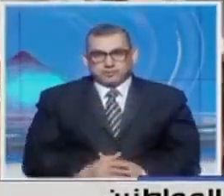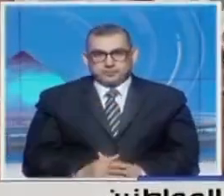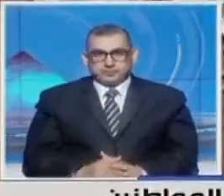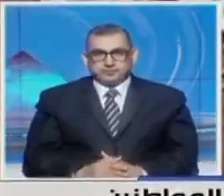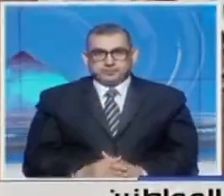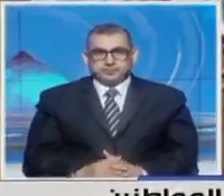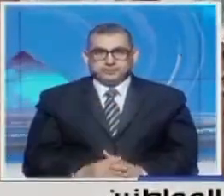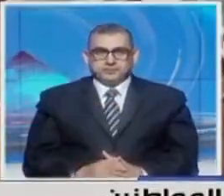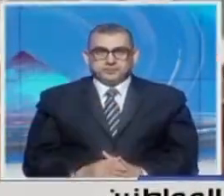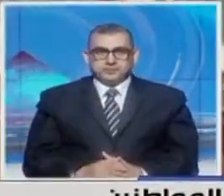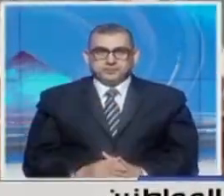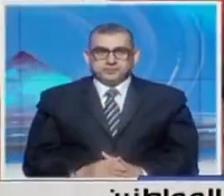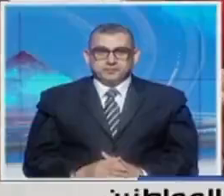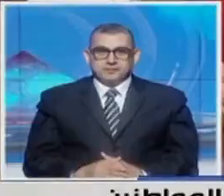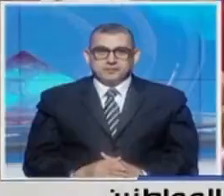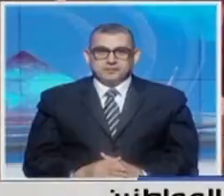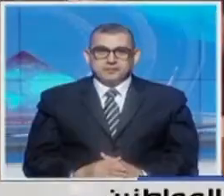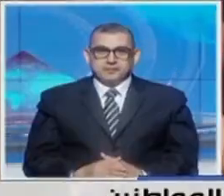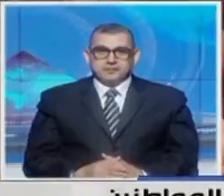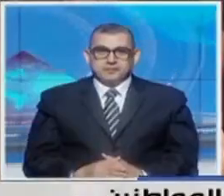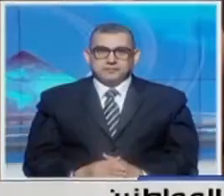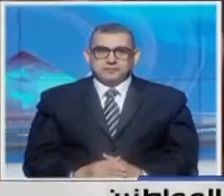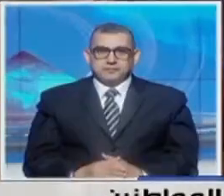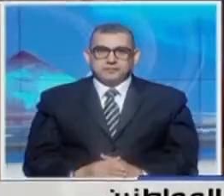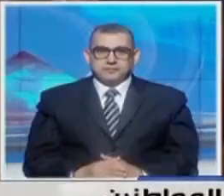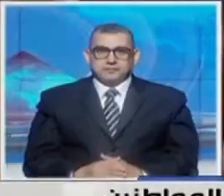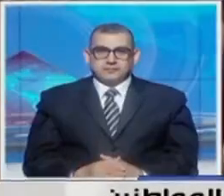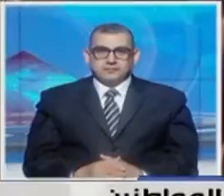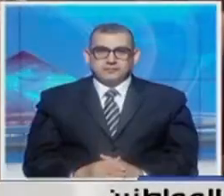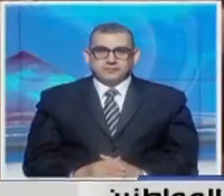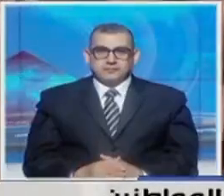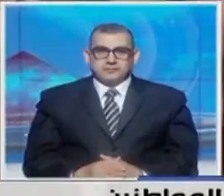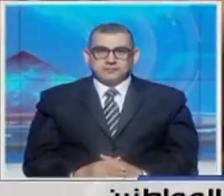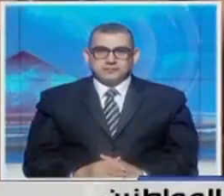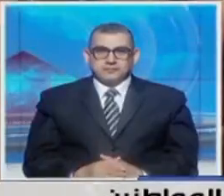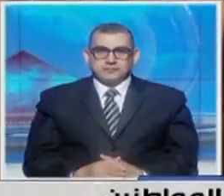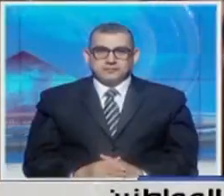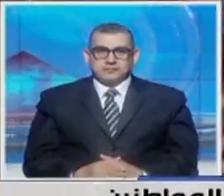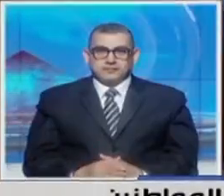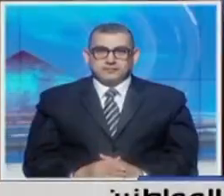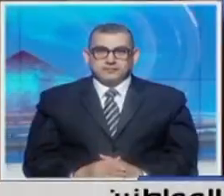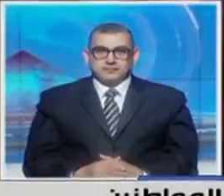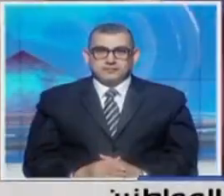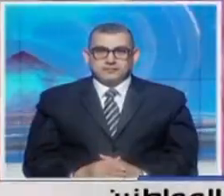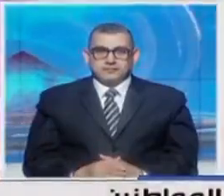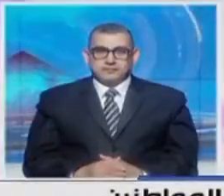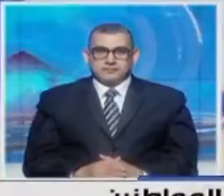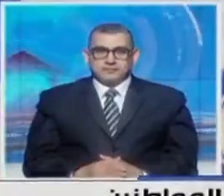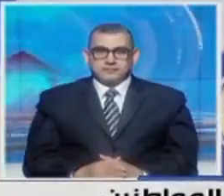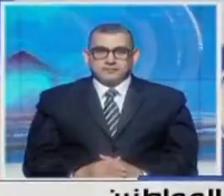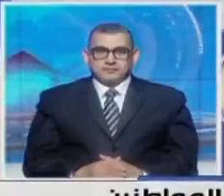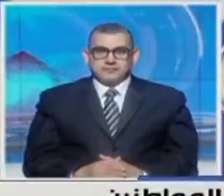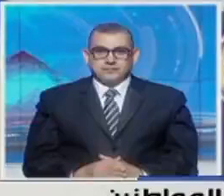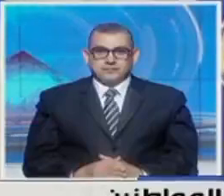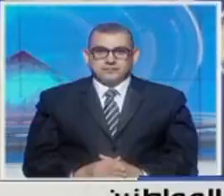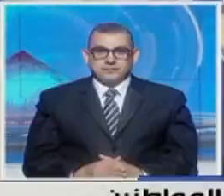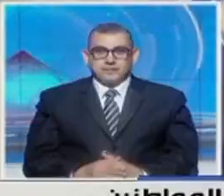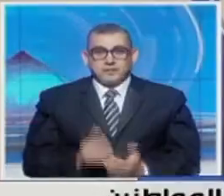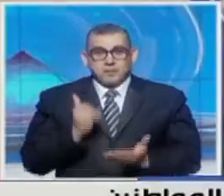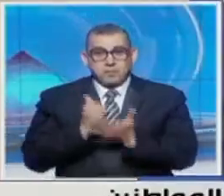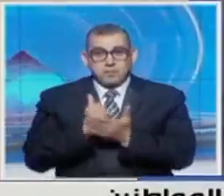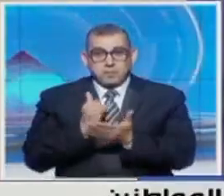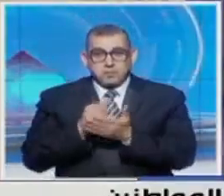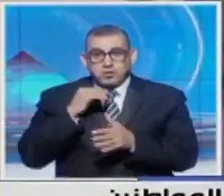عينيا وأدي المسؤولية، وشرطة شعب إحنا إيدنا واحدة على الغريب. مأموريات من